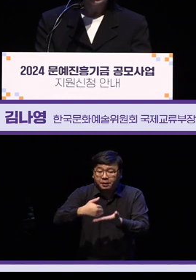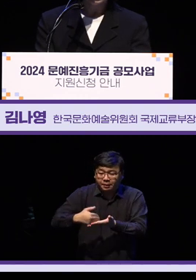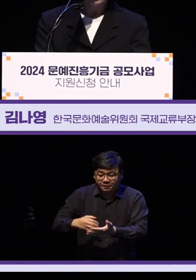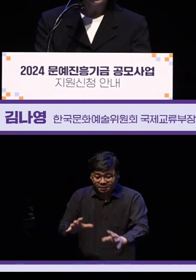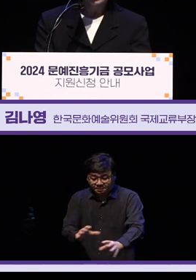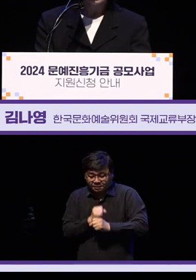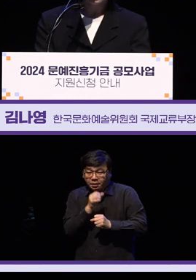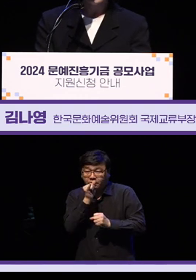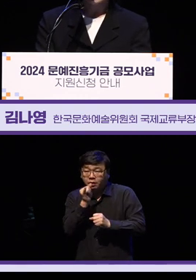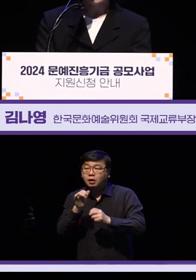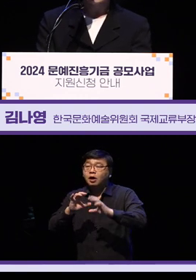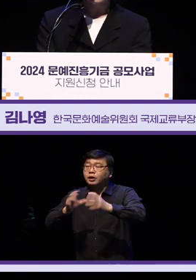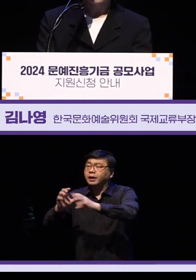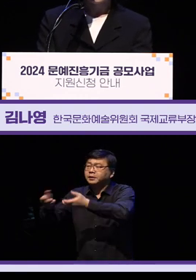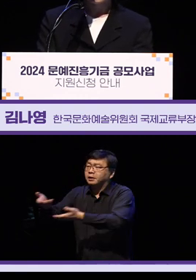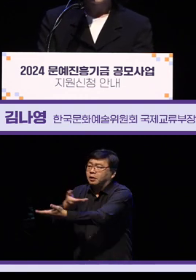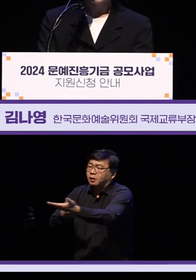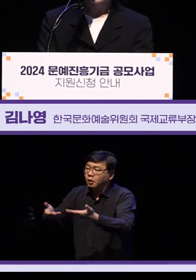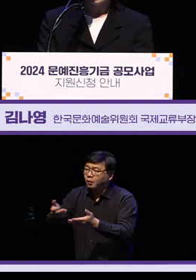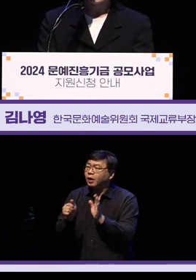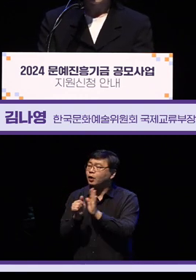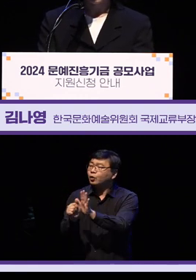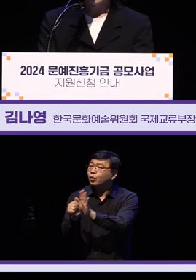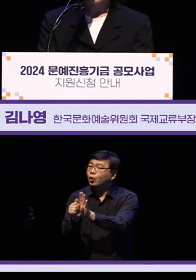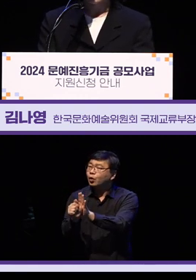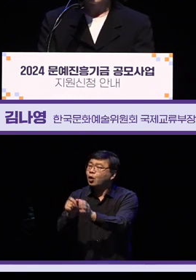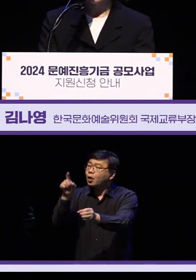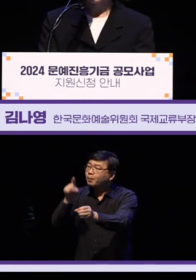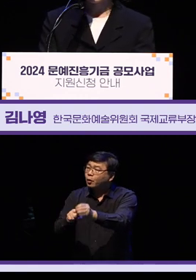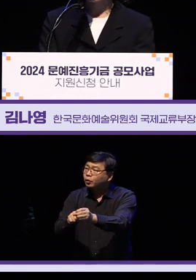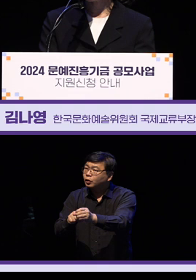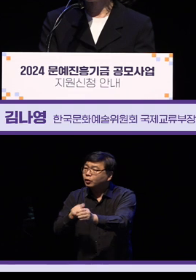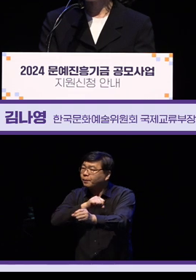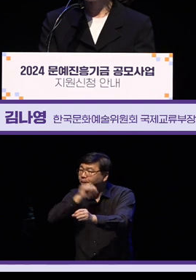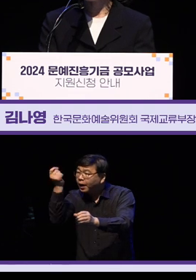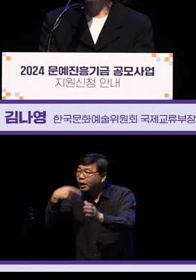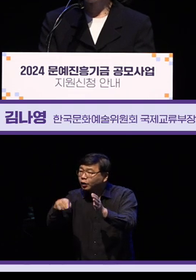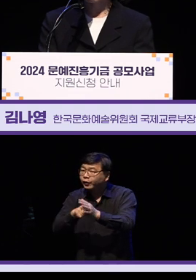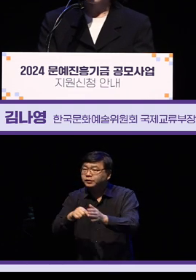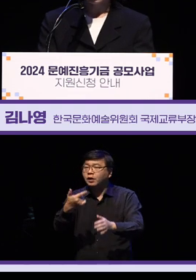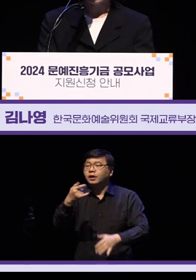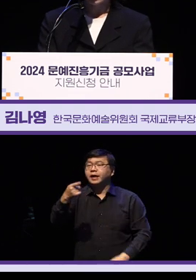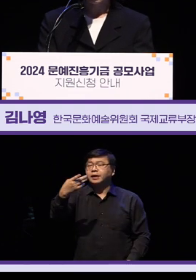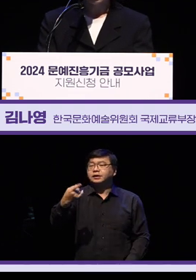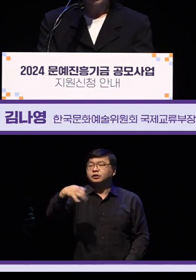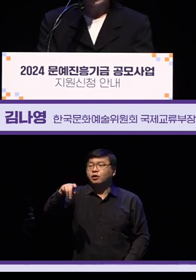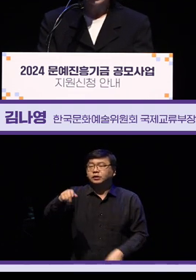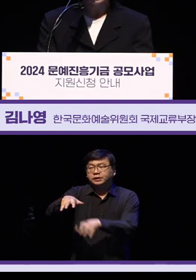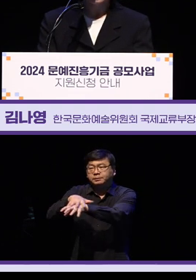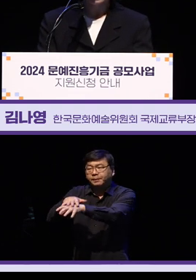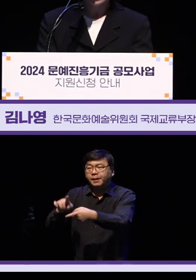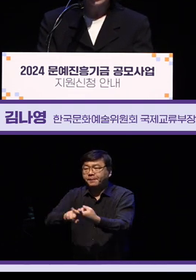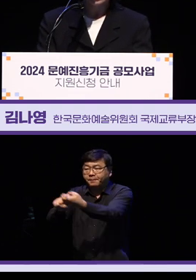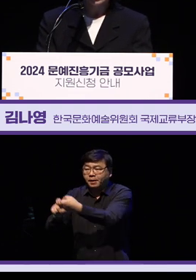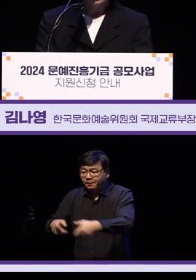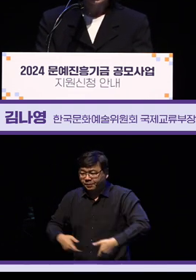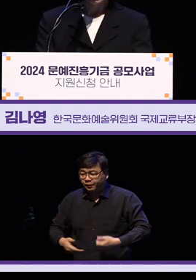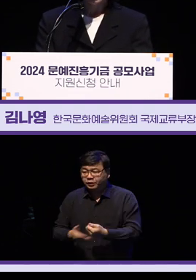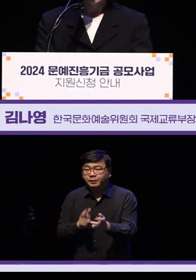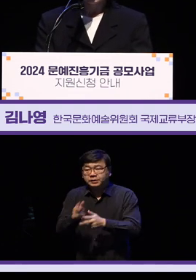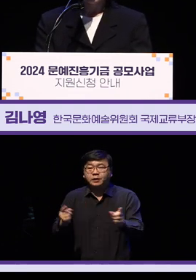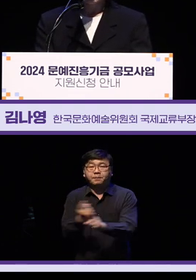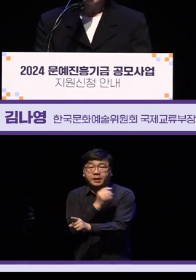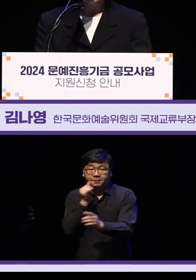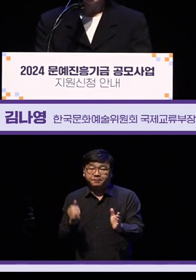국제교류의 형성과 활성화의 키는 네트워크에 있다고 판단을 하였고 사업을 두 가지로 재구조화 하였습니다